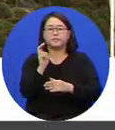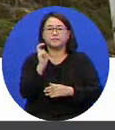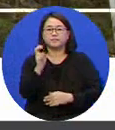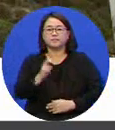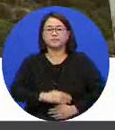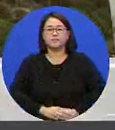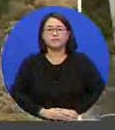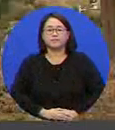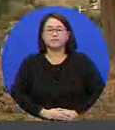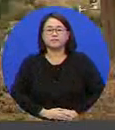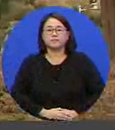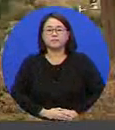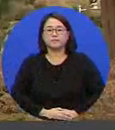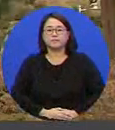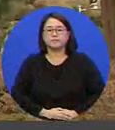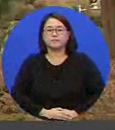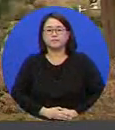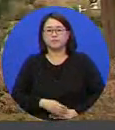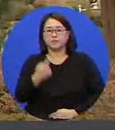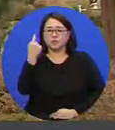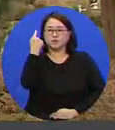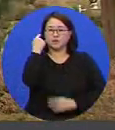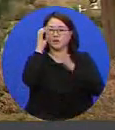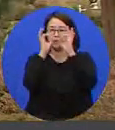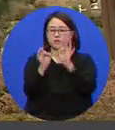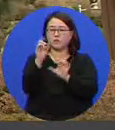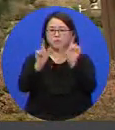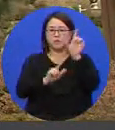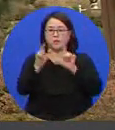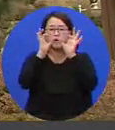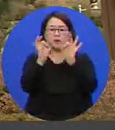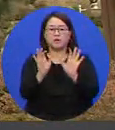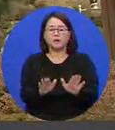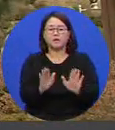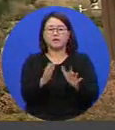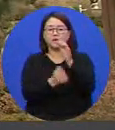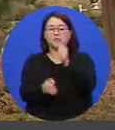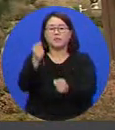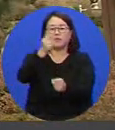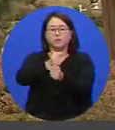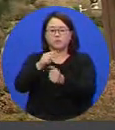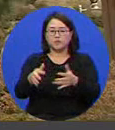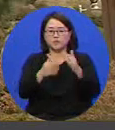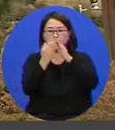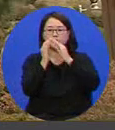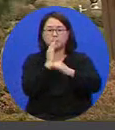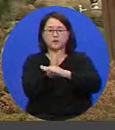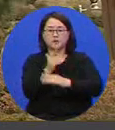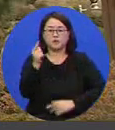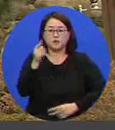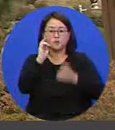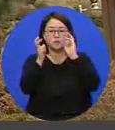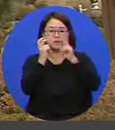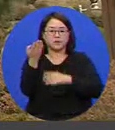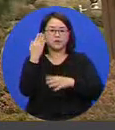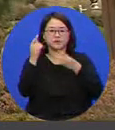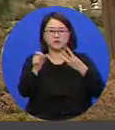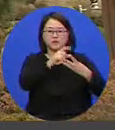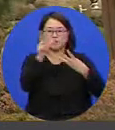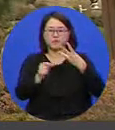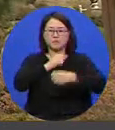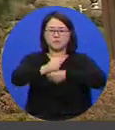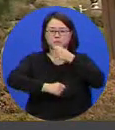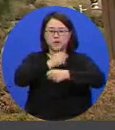거죠. 돼 보이는 현장에서 현재 복구 공사가 진행되고 있는데요. 업체는 지난 3월 무단으로 나무를